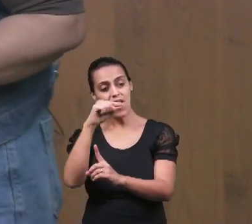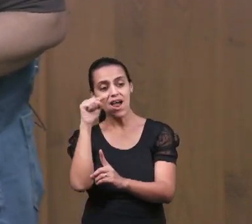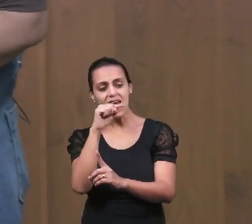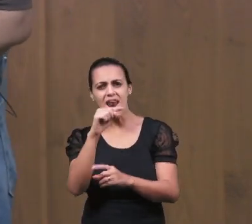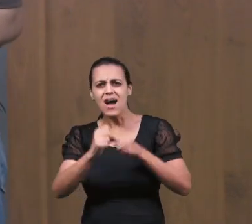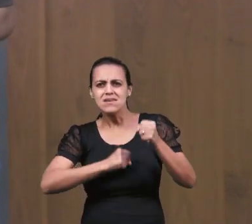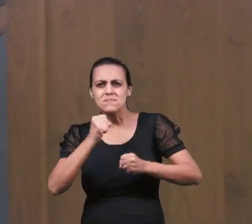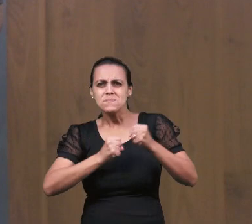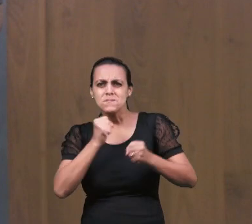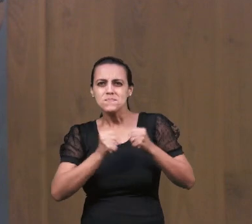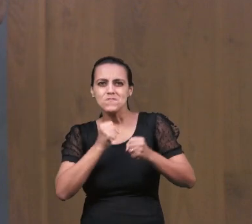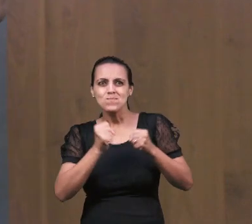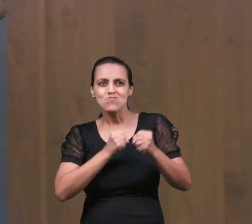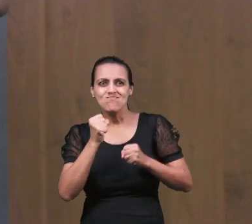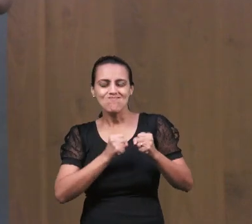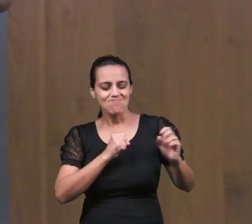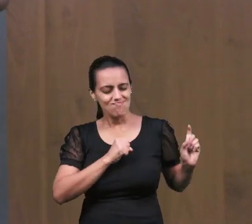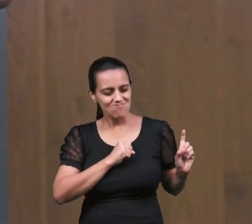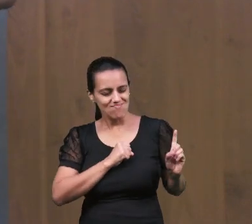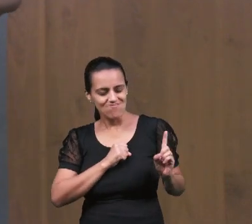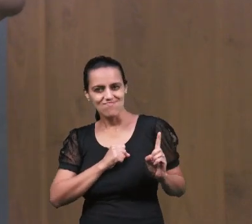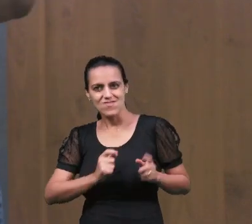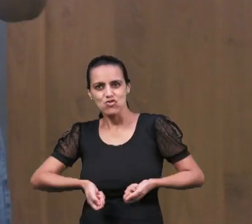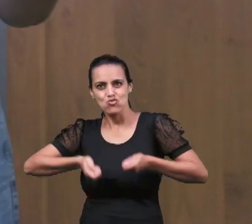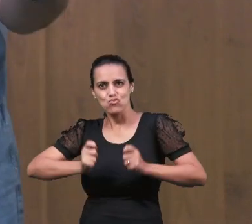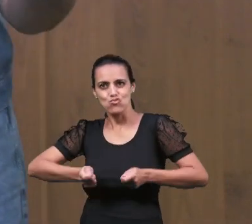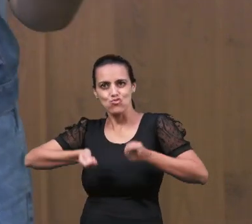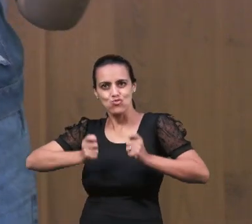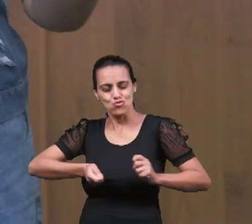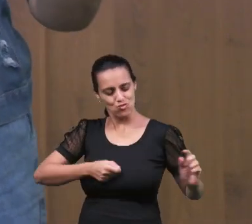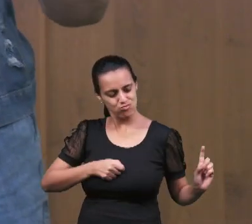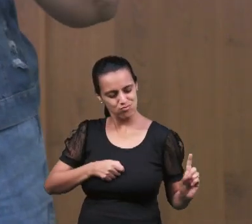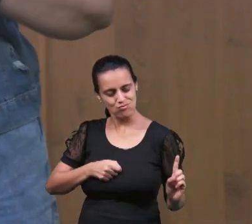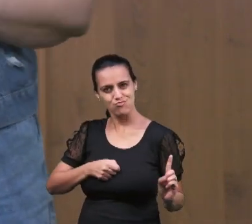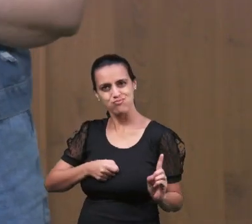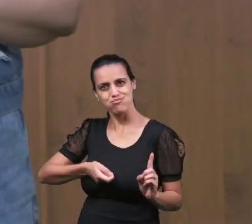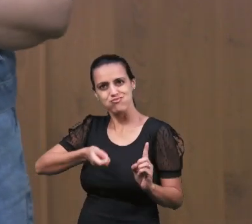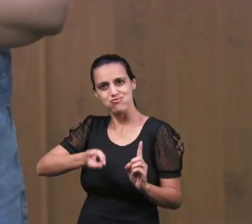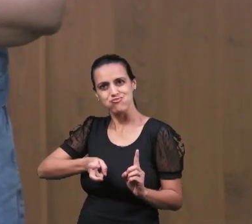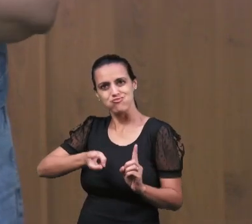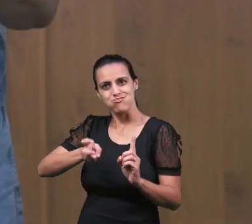Seigneur et revenait vers son pays. Alors le Saint-Esprit a dit à Philippe,